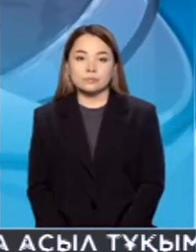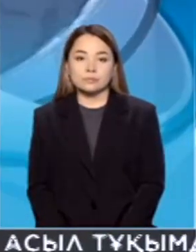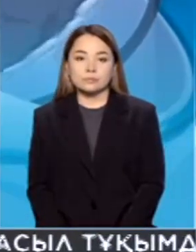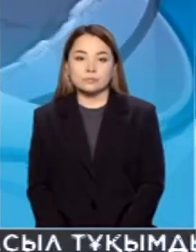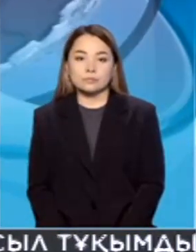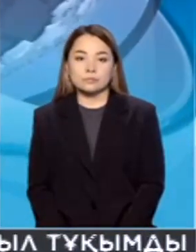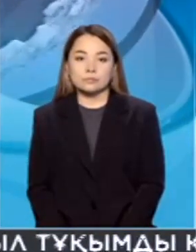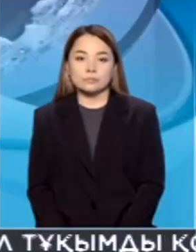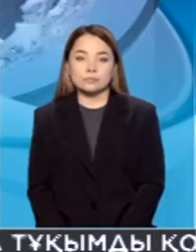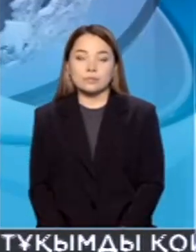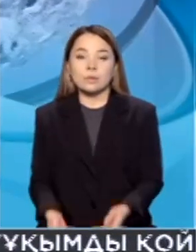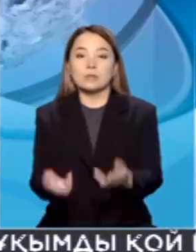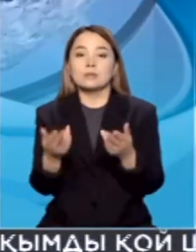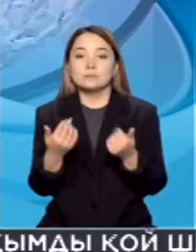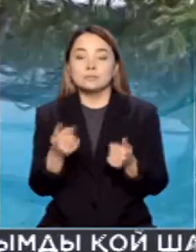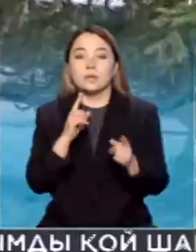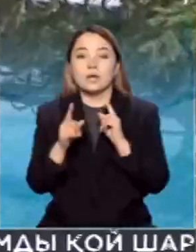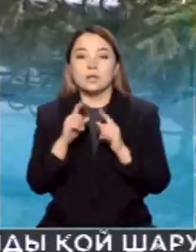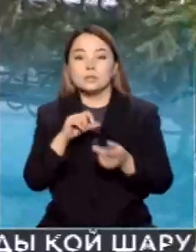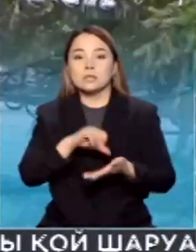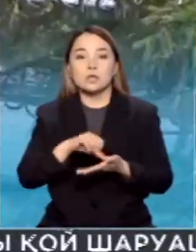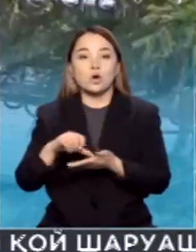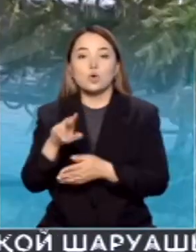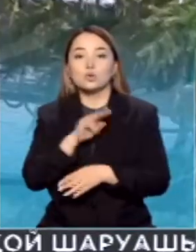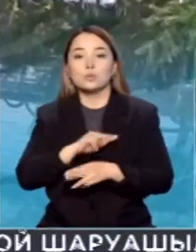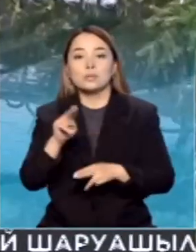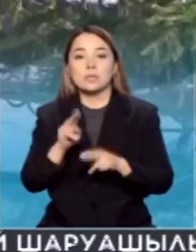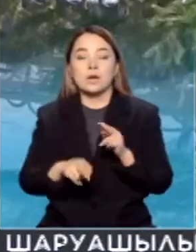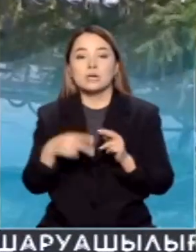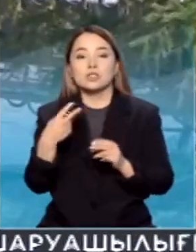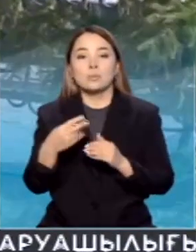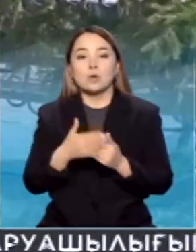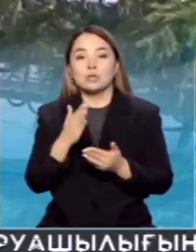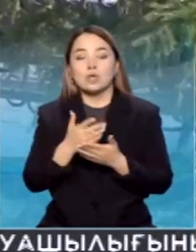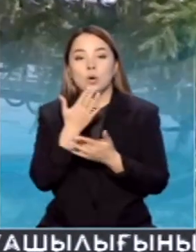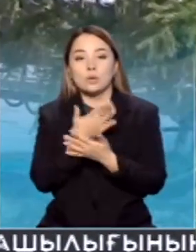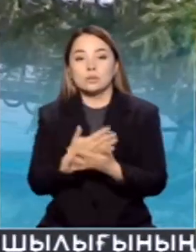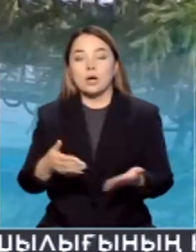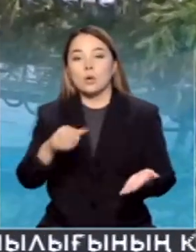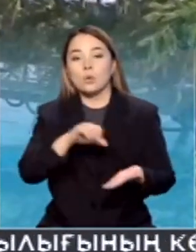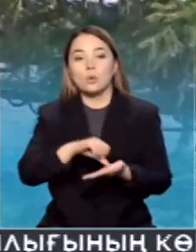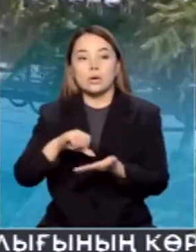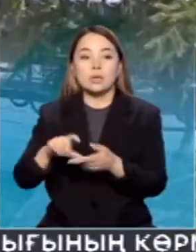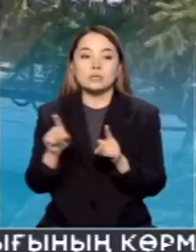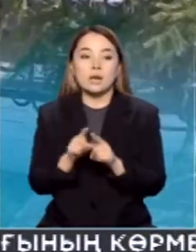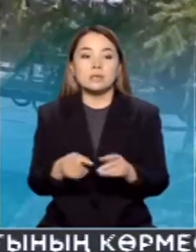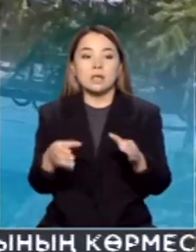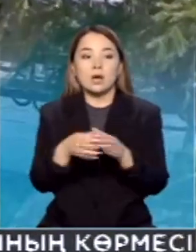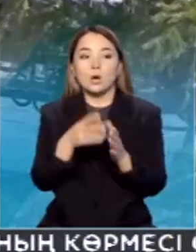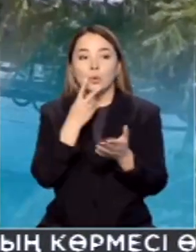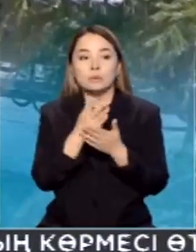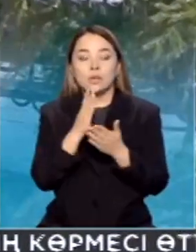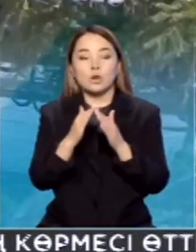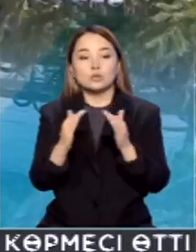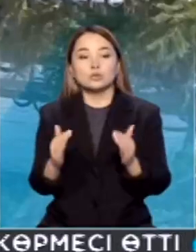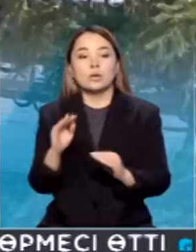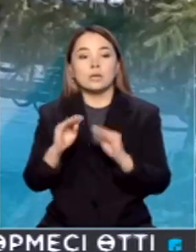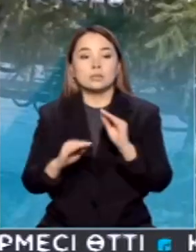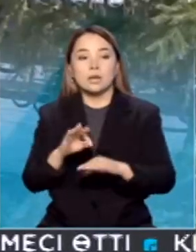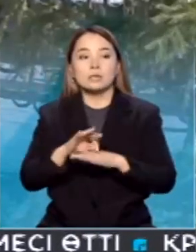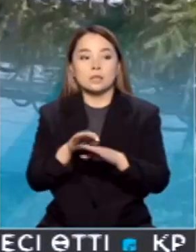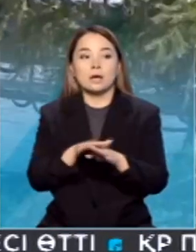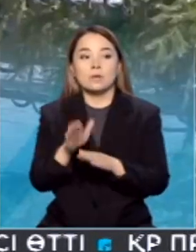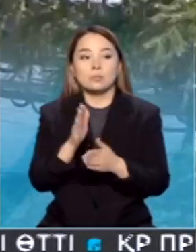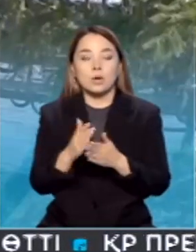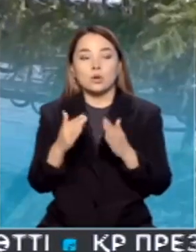Дарын? Ya Leyla, sesiya jumısından keyin 20-dan astam ulut ökildöri birliktin nişanın körsetip kiyiz üytikti.